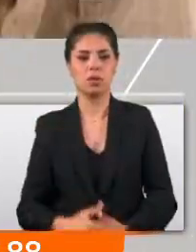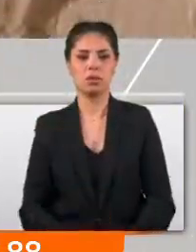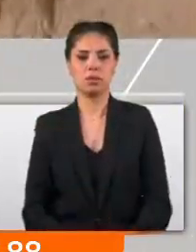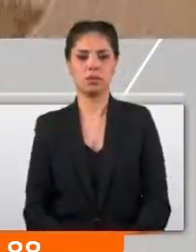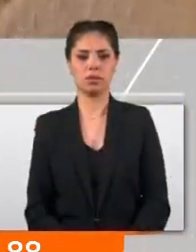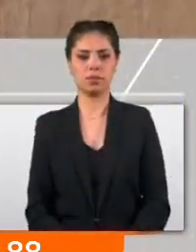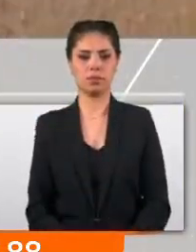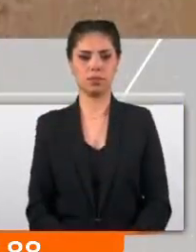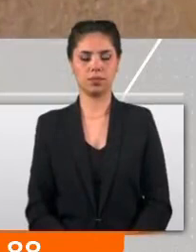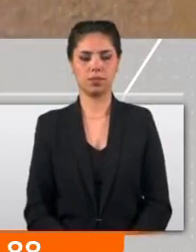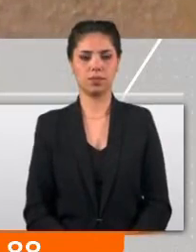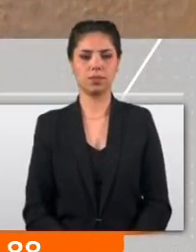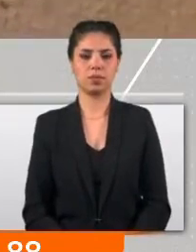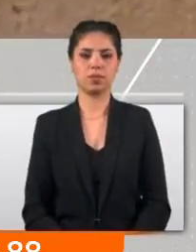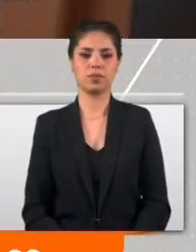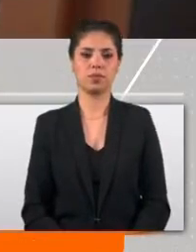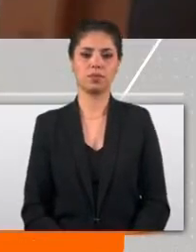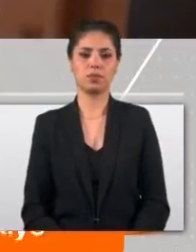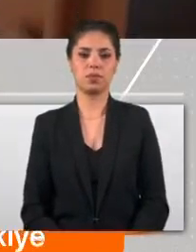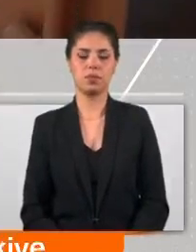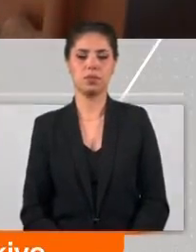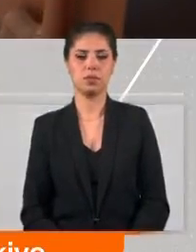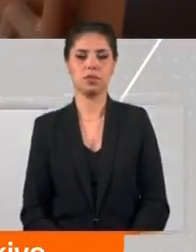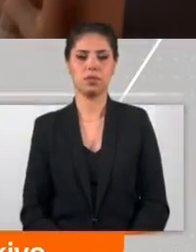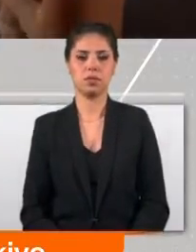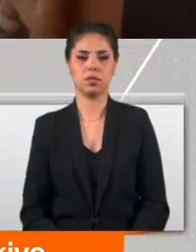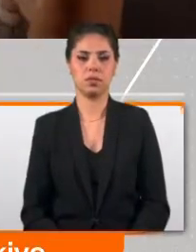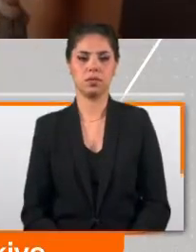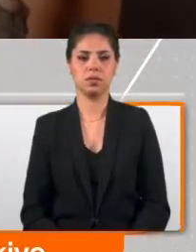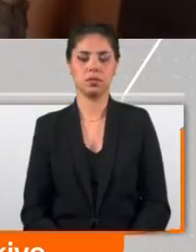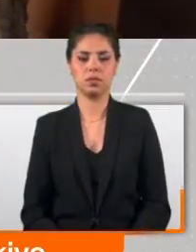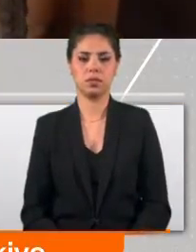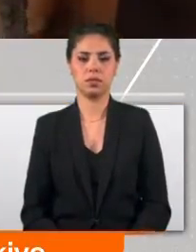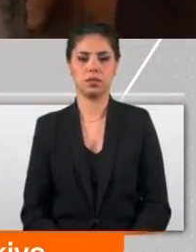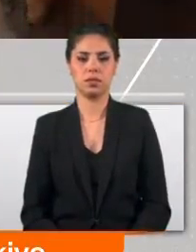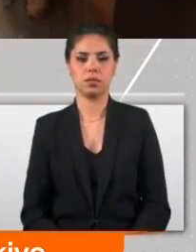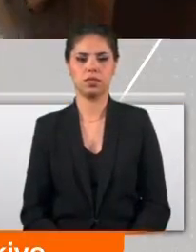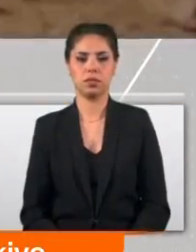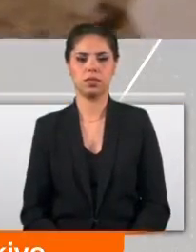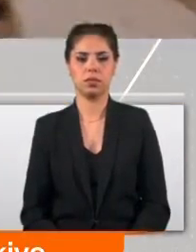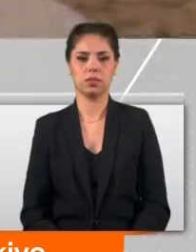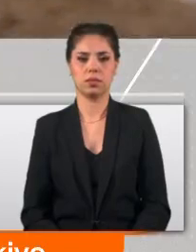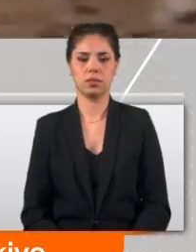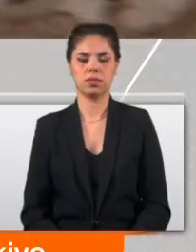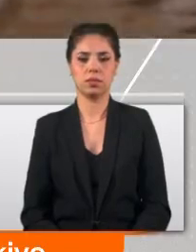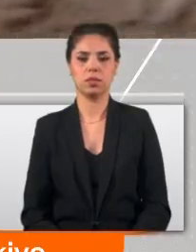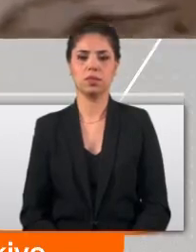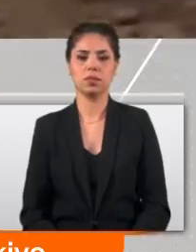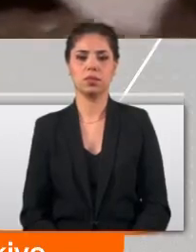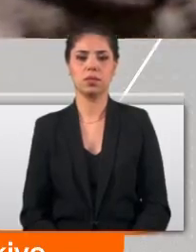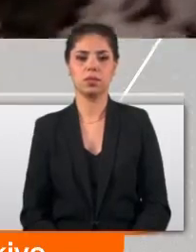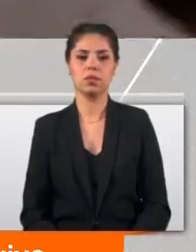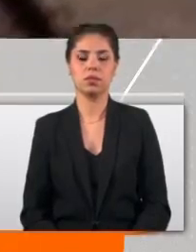dediğimiz 1 santim ya da 2 santimlik tabakadaki betonun daha fazla, daha kalın alınmadan yani çekirdek